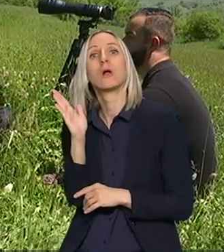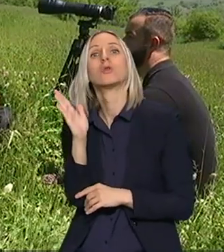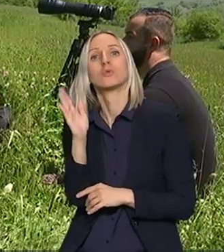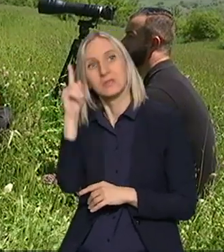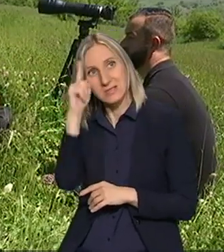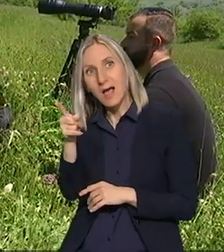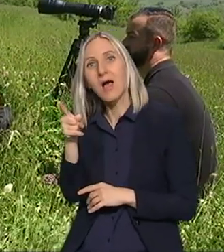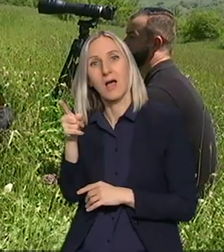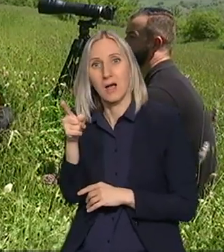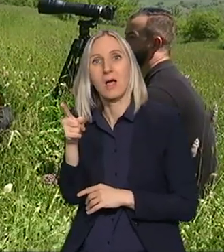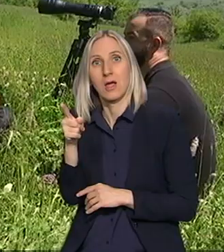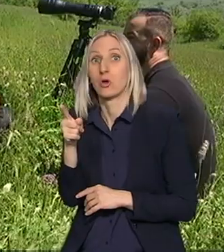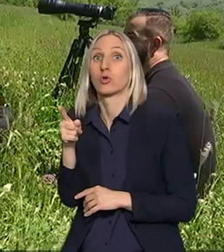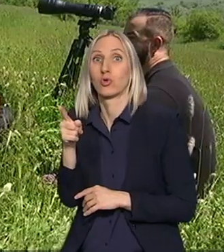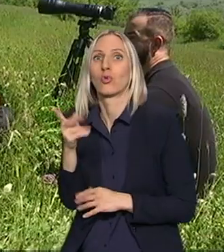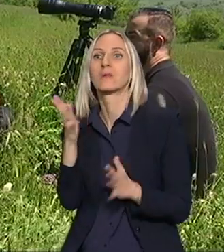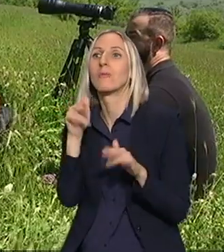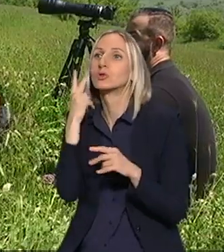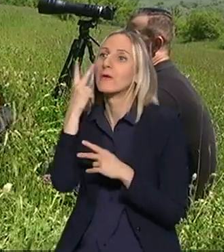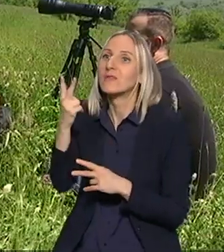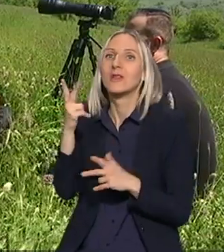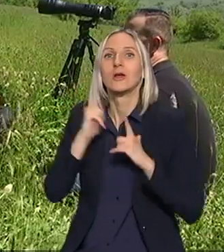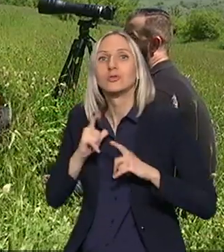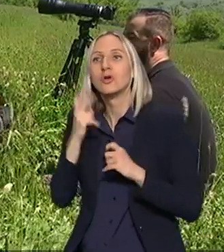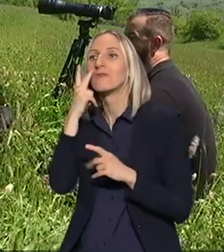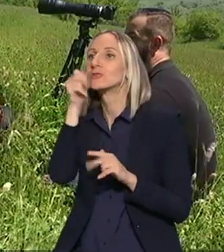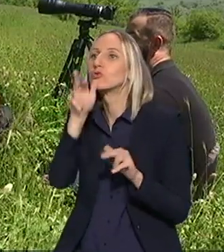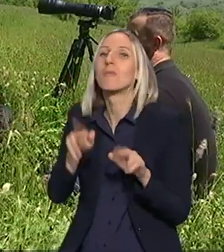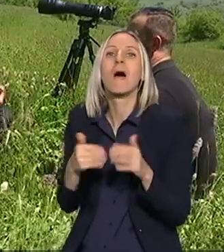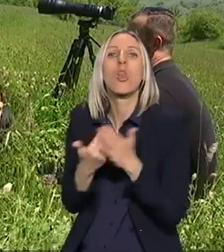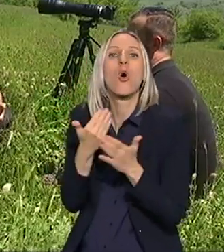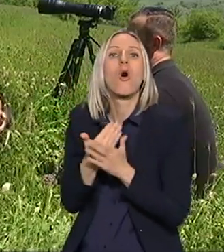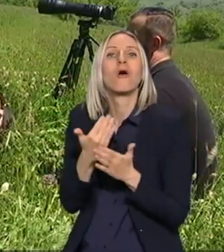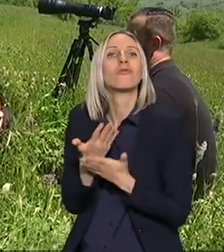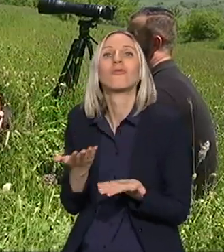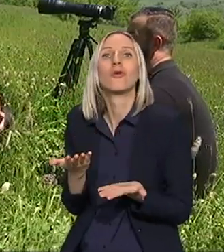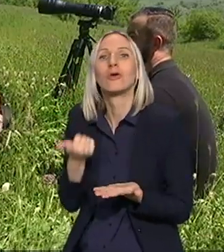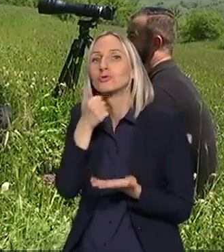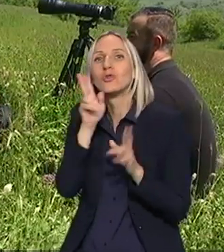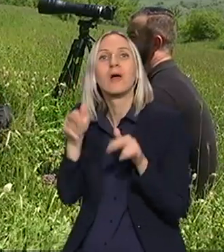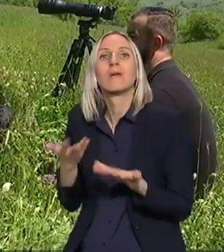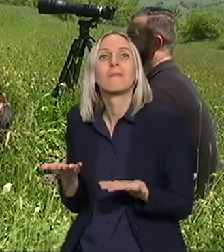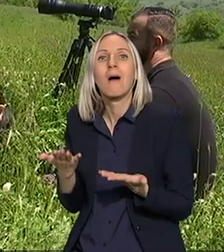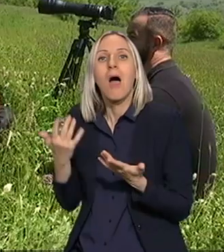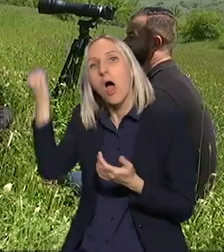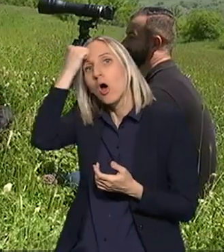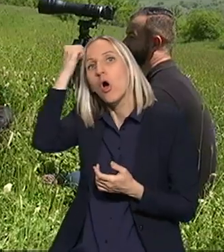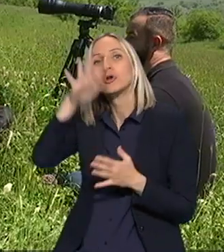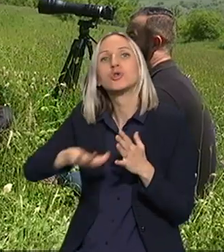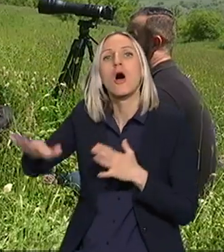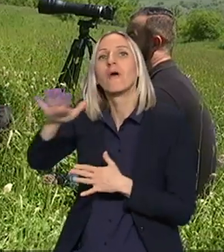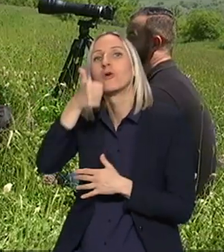adresu da čekaju, da vidu šta ima novo ili šta ima u ovaj svet uopšte, posebno na Kosovo. Šta ima ovde,